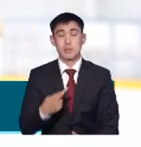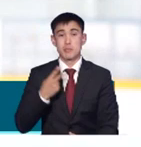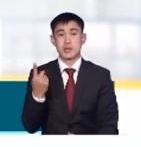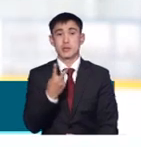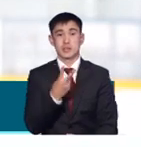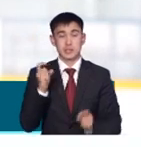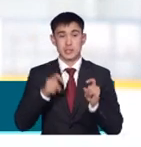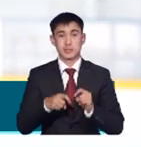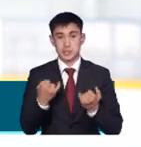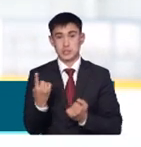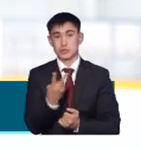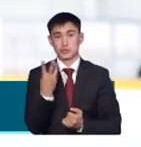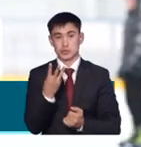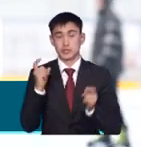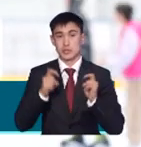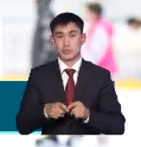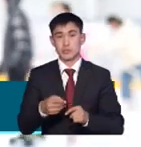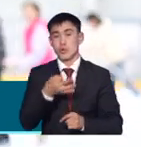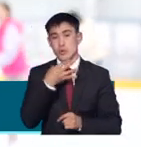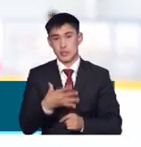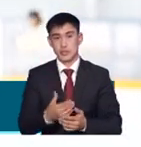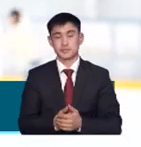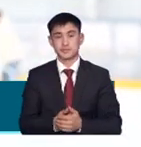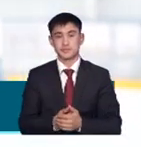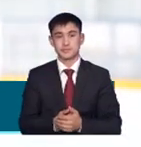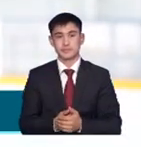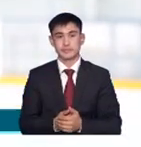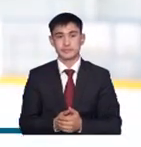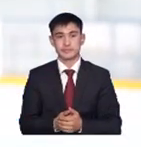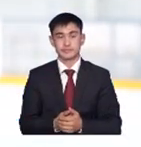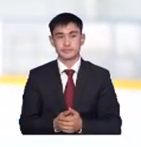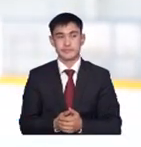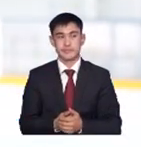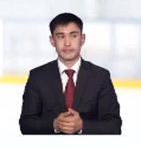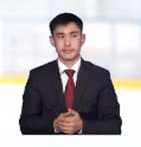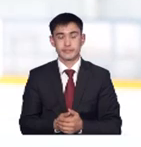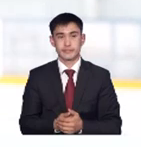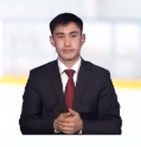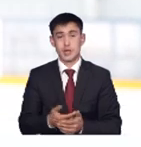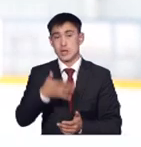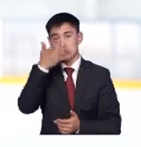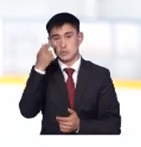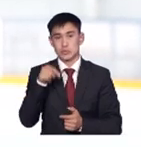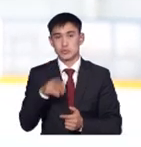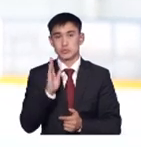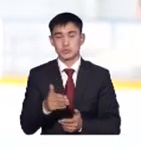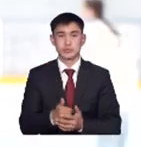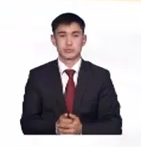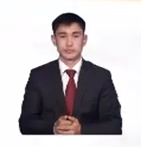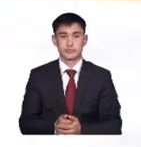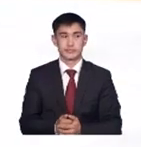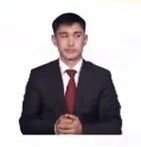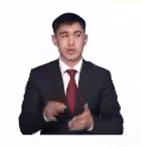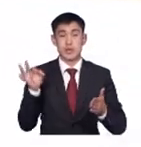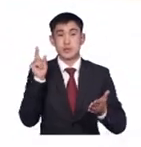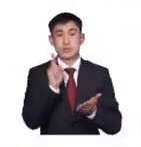енді қайтып бір рет келіп отырмын. Ұнады вот бір рет. Енді сол жаз бойы осы жақтан шықпаймын енді.